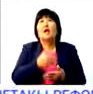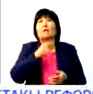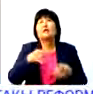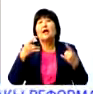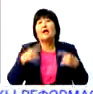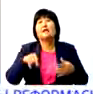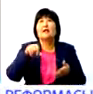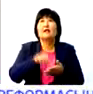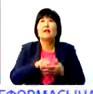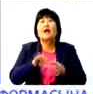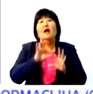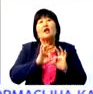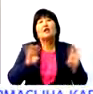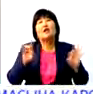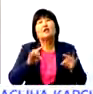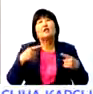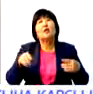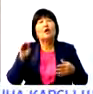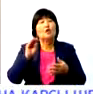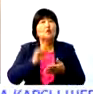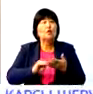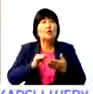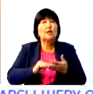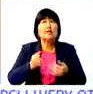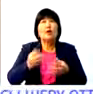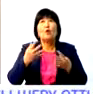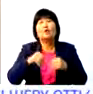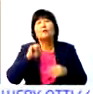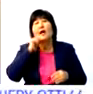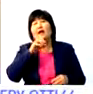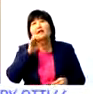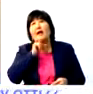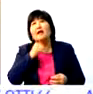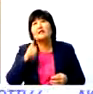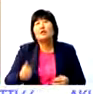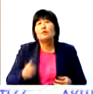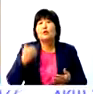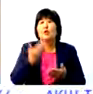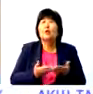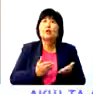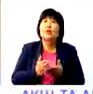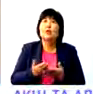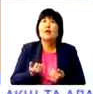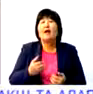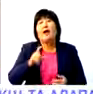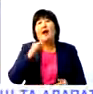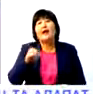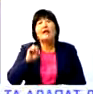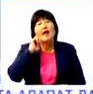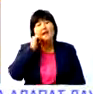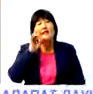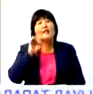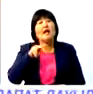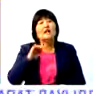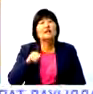арнамыздың контенті репортер ұсынад атты журналистік зерттеу, отбасындағы ата әже институтының беделін көтеруге бағытталған әйел әжелер реалити шоуы,